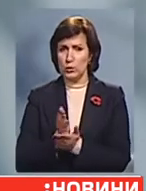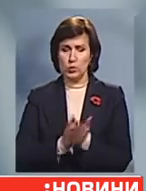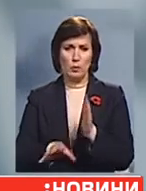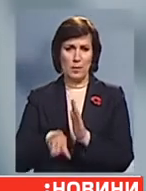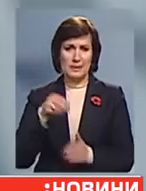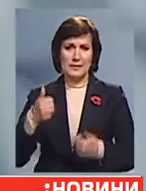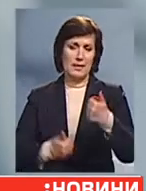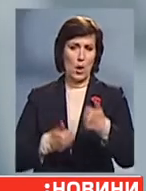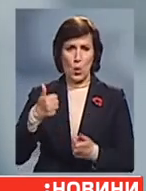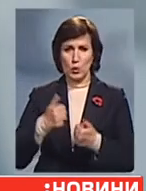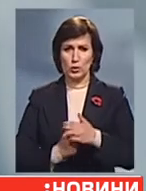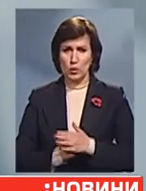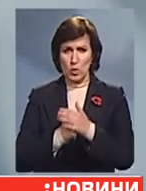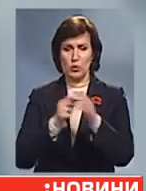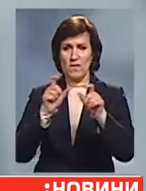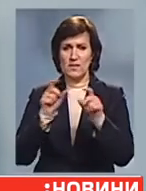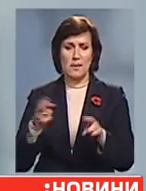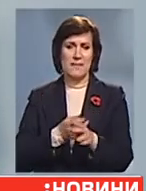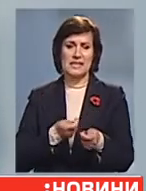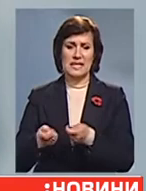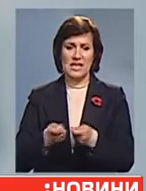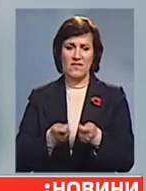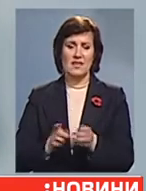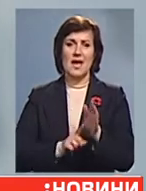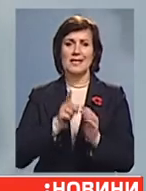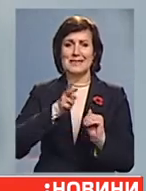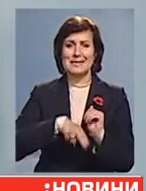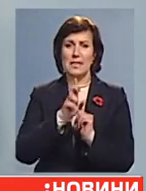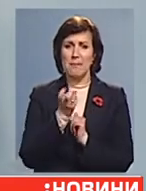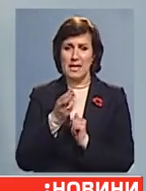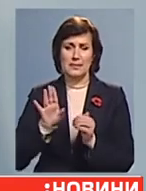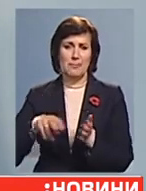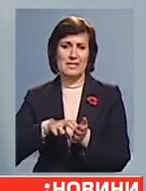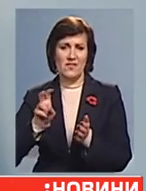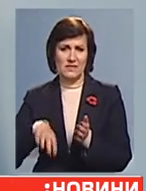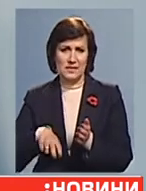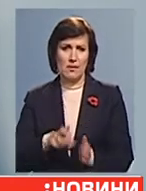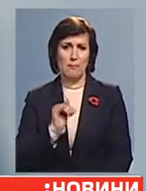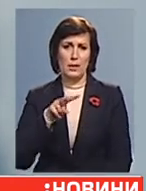на конкурсній основі відомство без керівника з кінця березня після відставки Ігоря Білоуса.